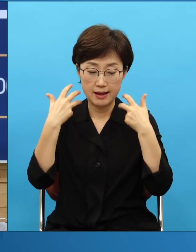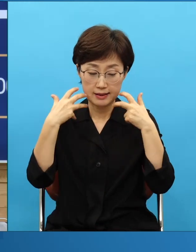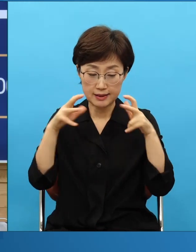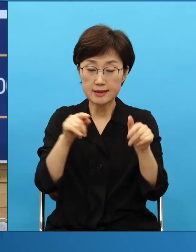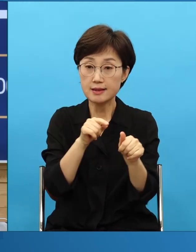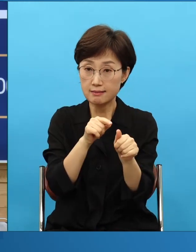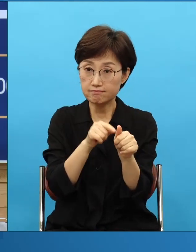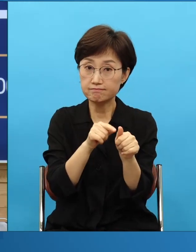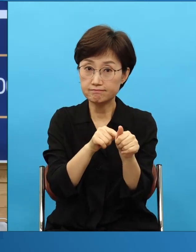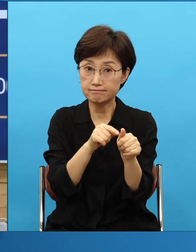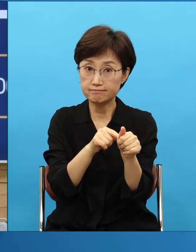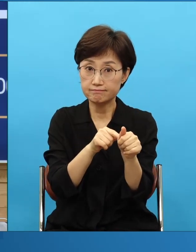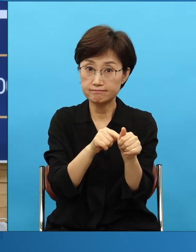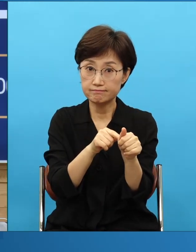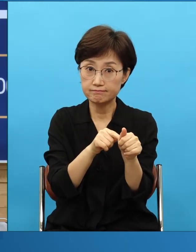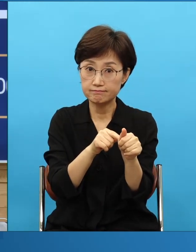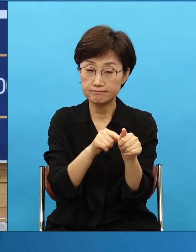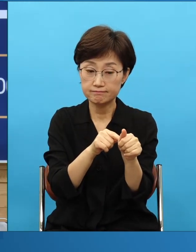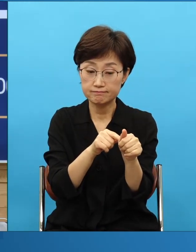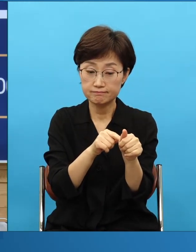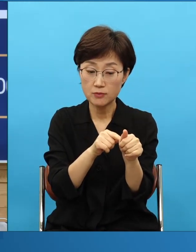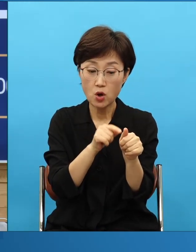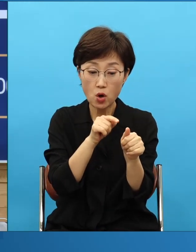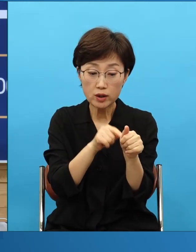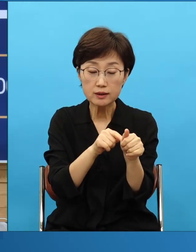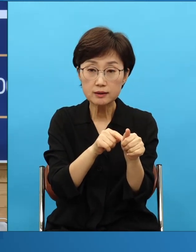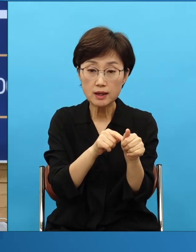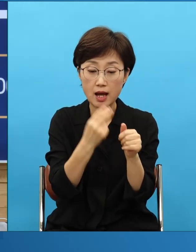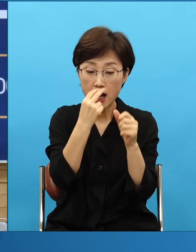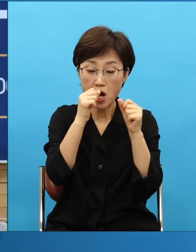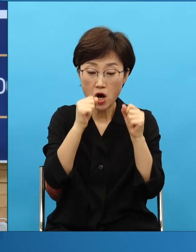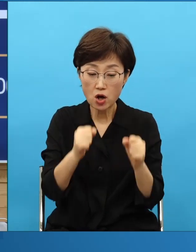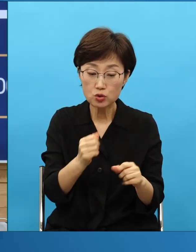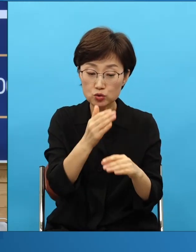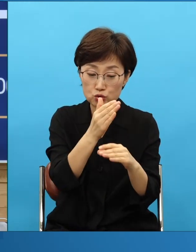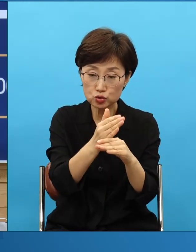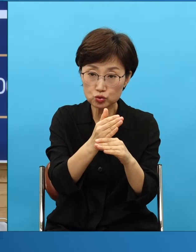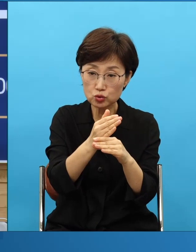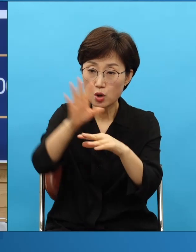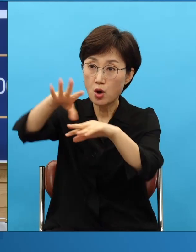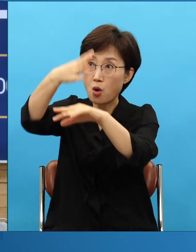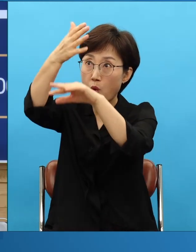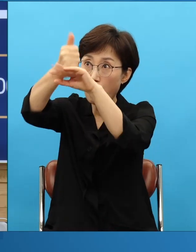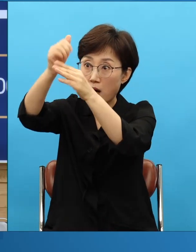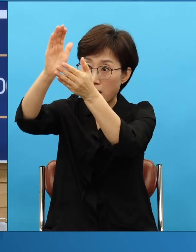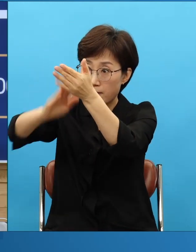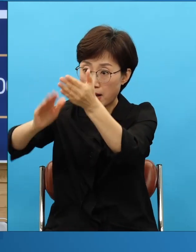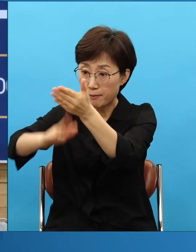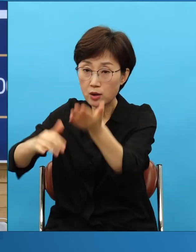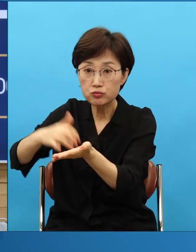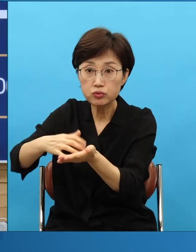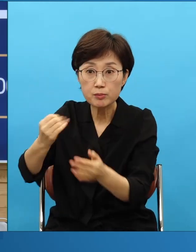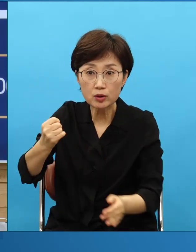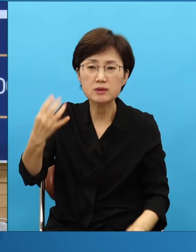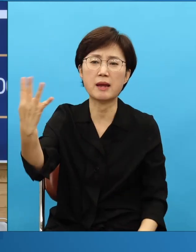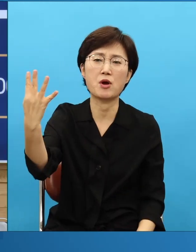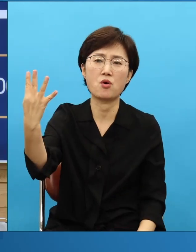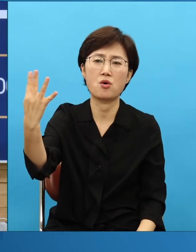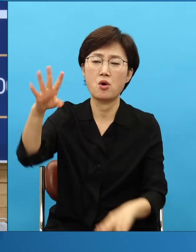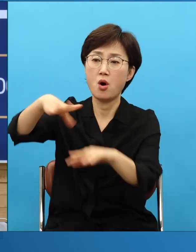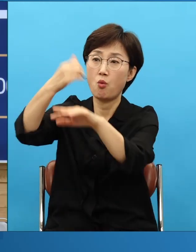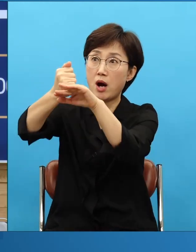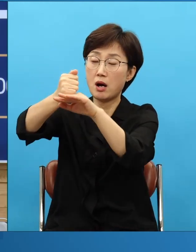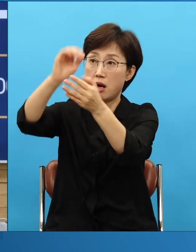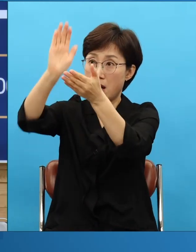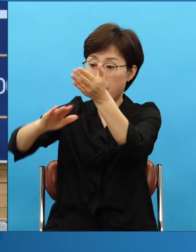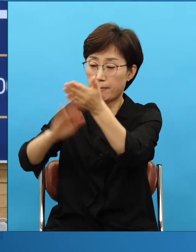통해서 4명의 왕이요 은혜를 받았어요. And through Daniel, 4 그렇죠. kings received God's grace. 보통